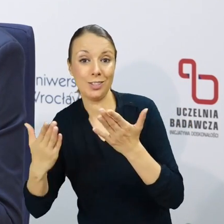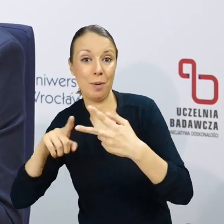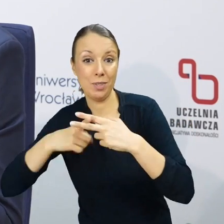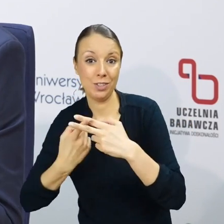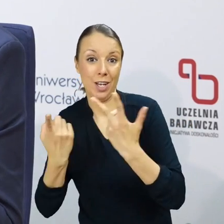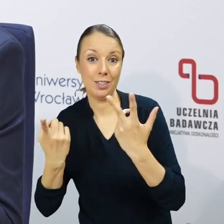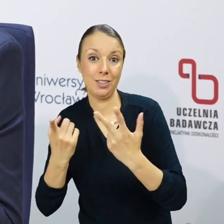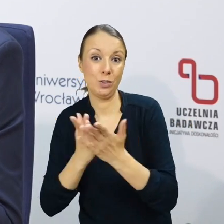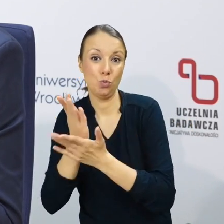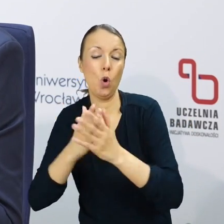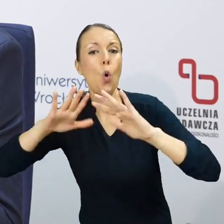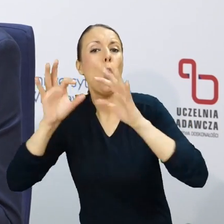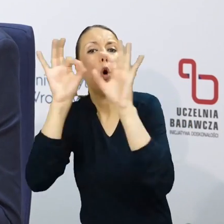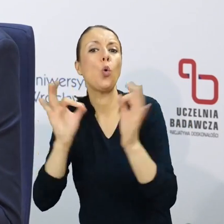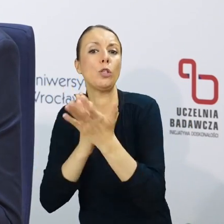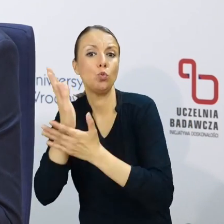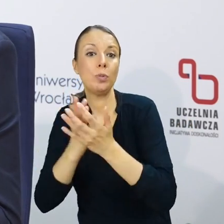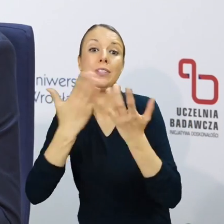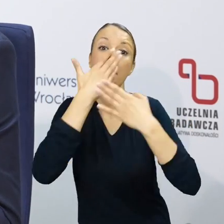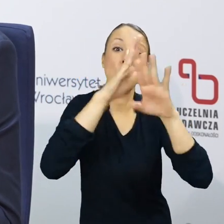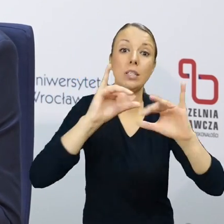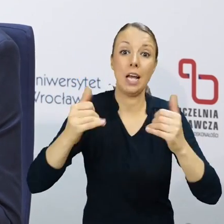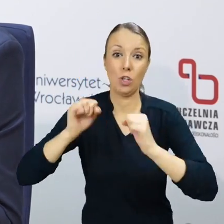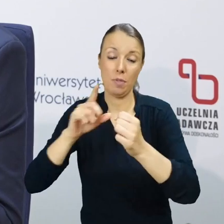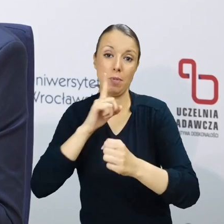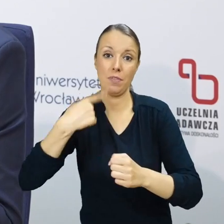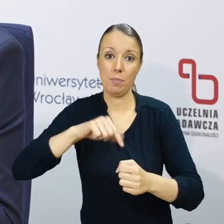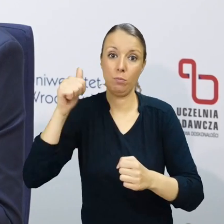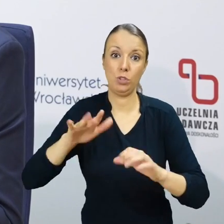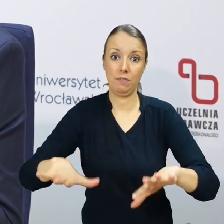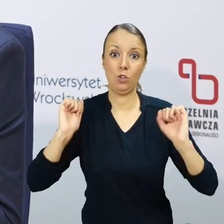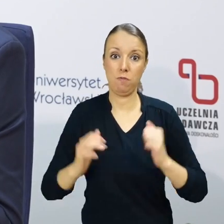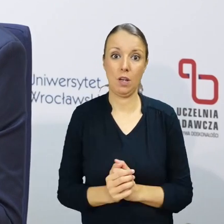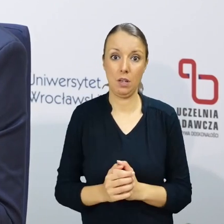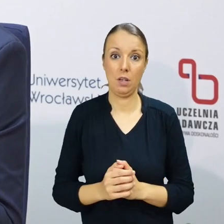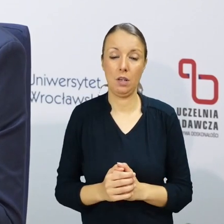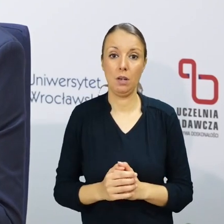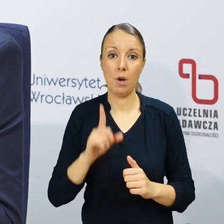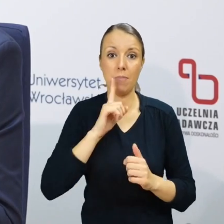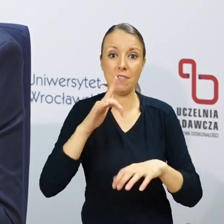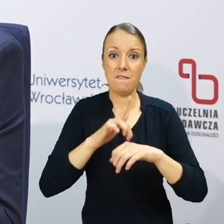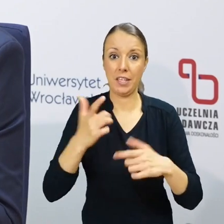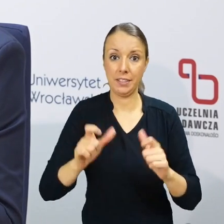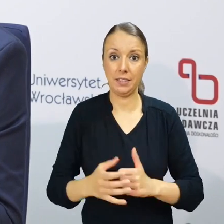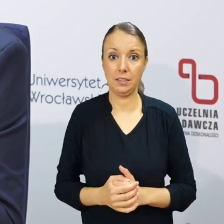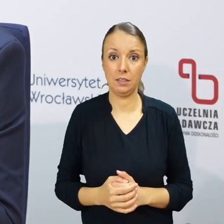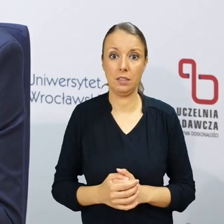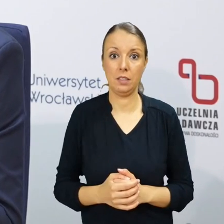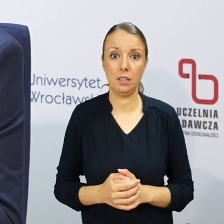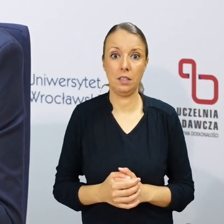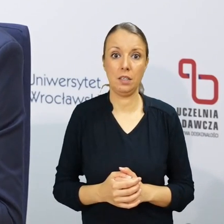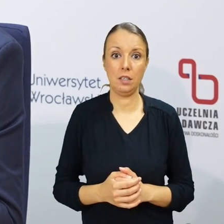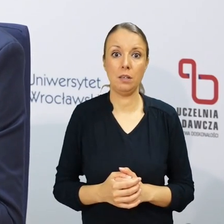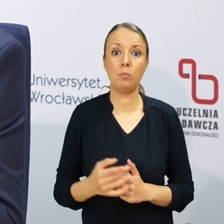służby, musimy się wycofać, bo jakby nic to nie przynosi. Nam zajmuje czas, który możemy poświęcić na